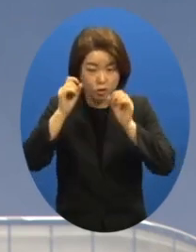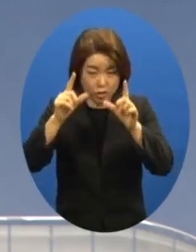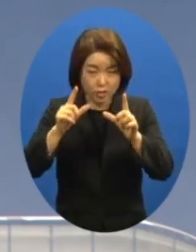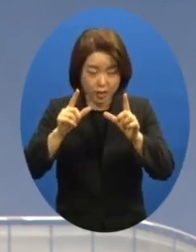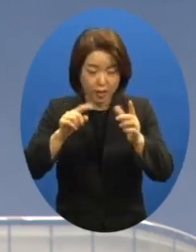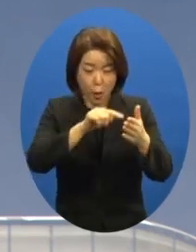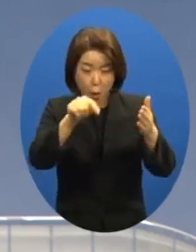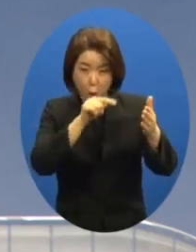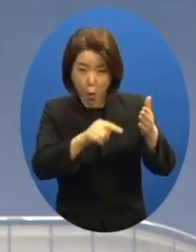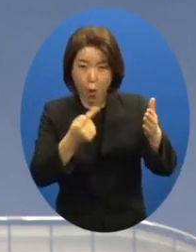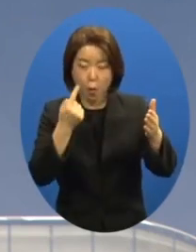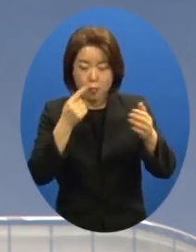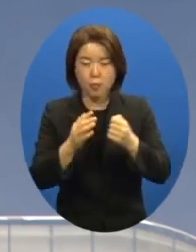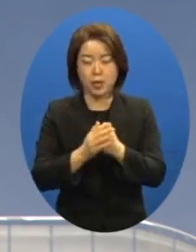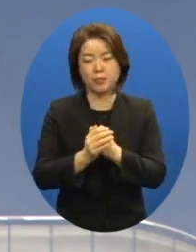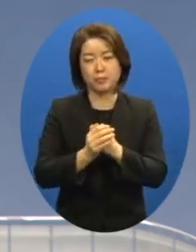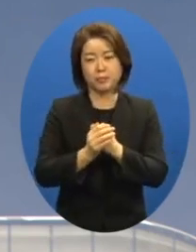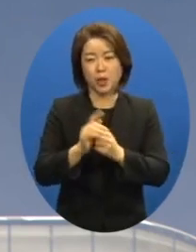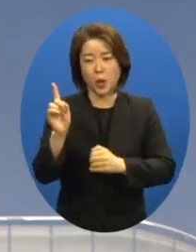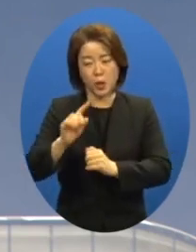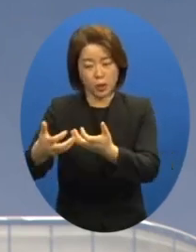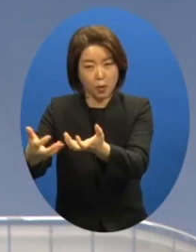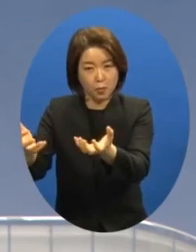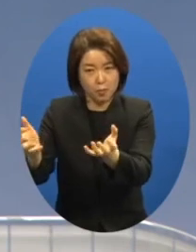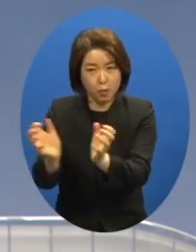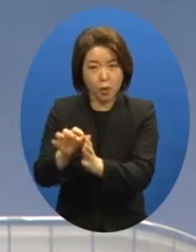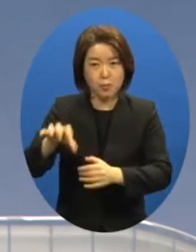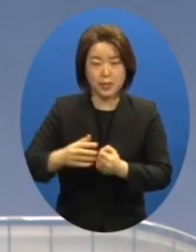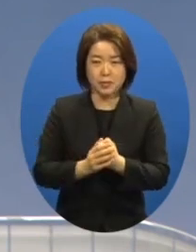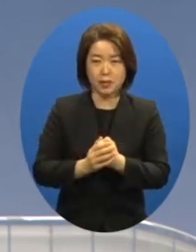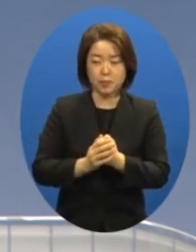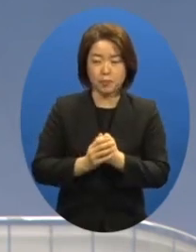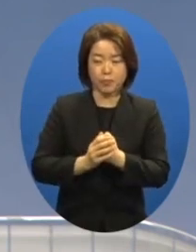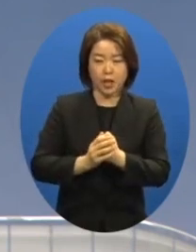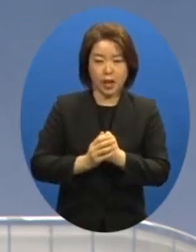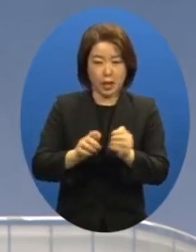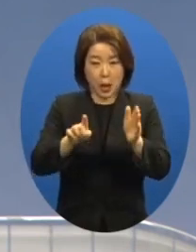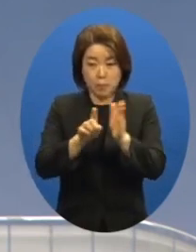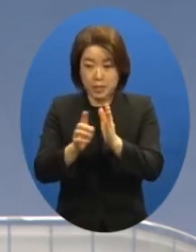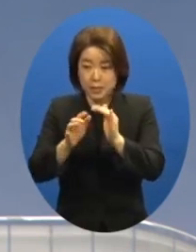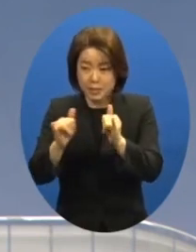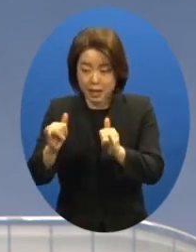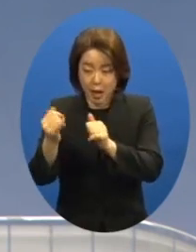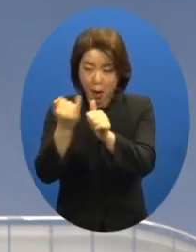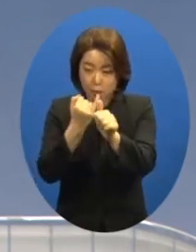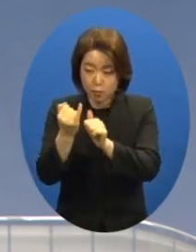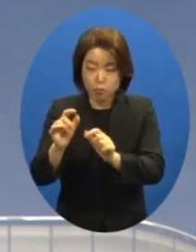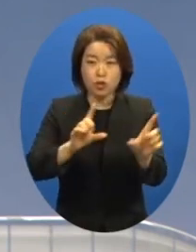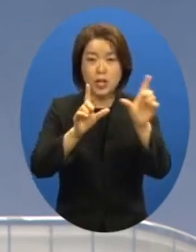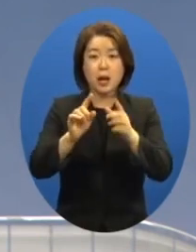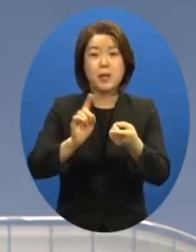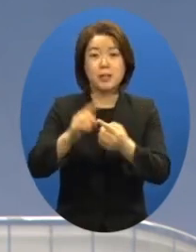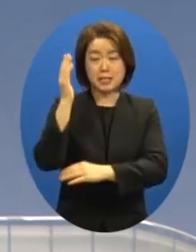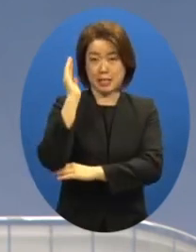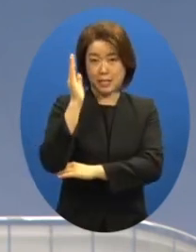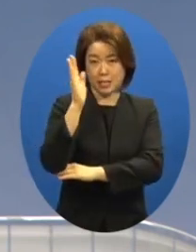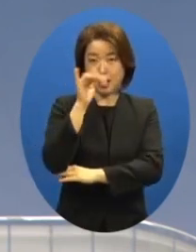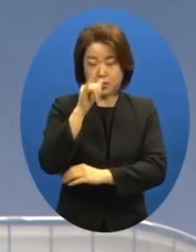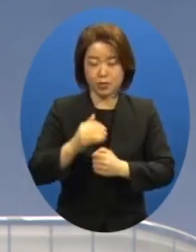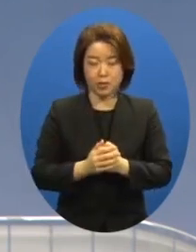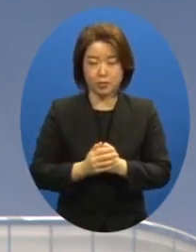저자가 어느 모임에서 그리 찬 부부의 삶에 대하여 강연을 했습니다 그리 센